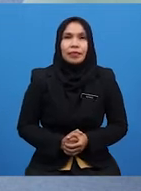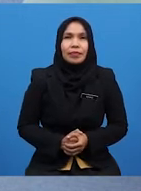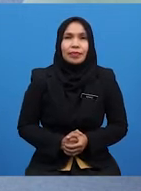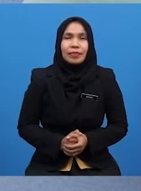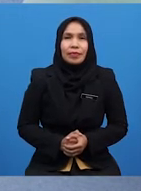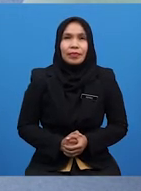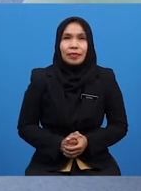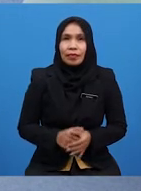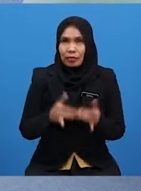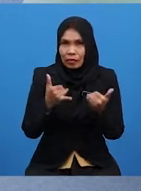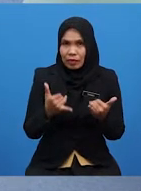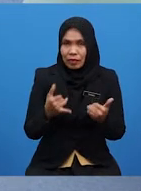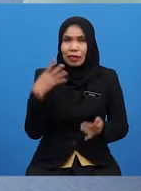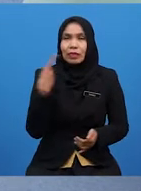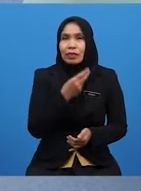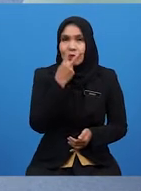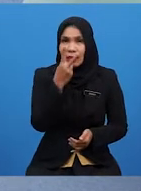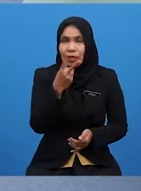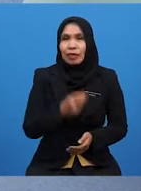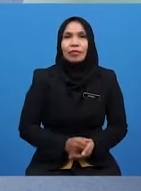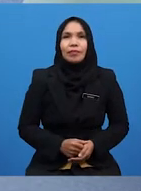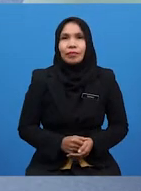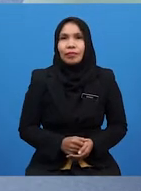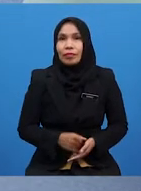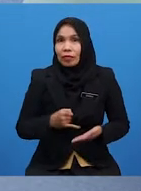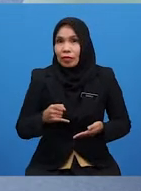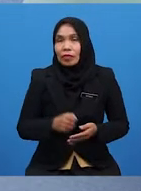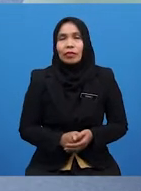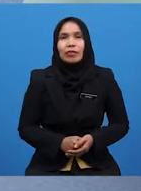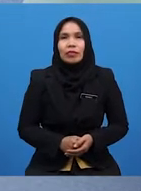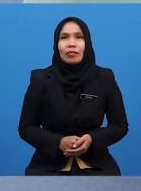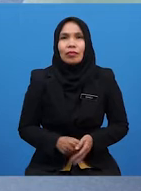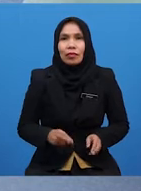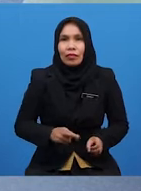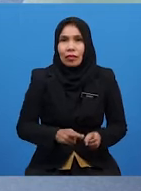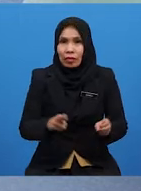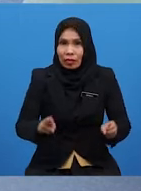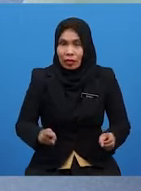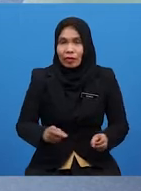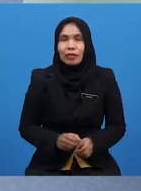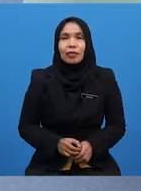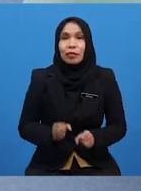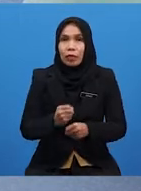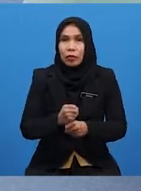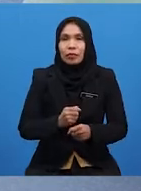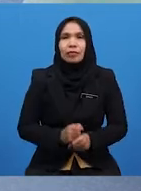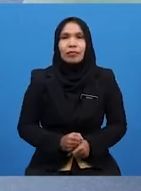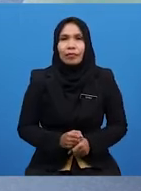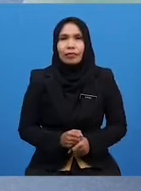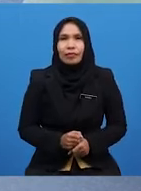oprek sekarang kita lihat jenis-jenis rekabentuk ruang awam atau komersial